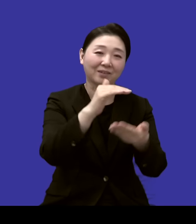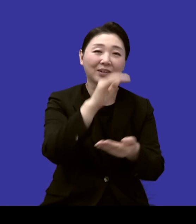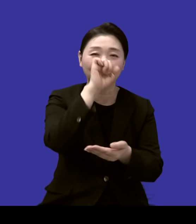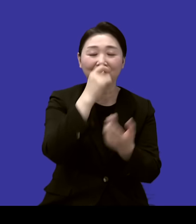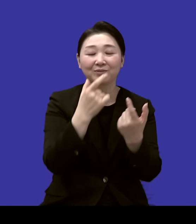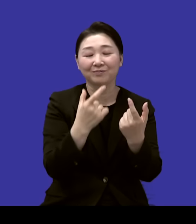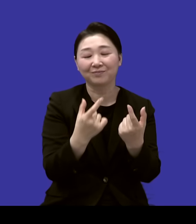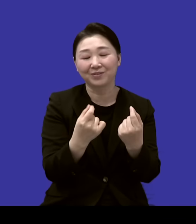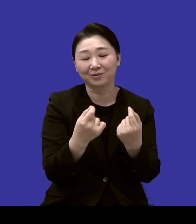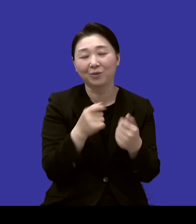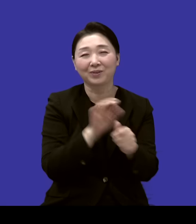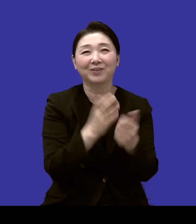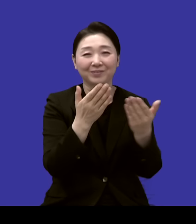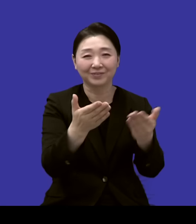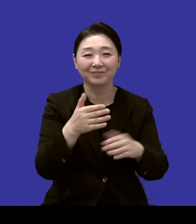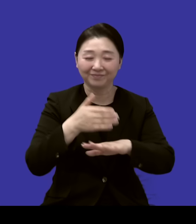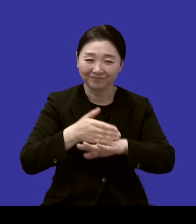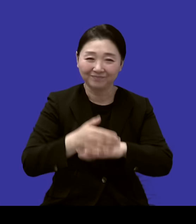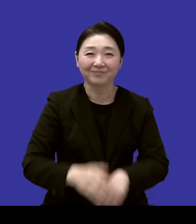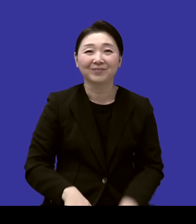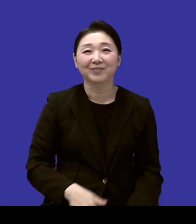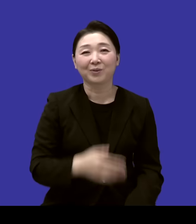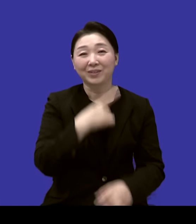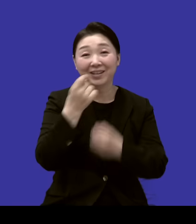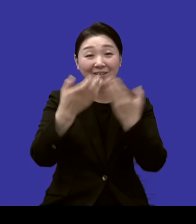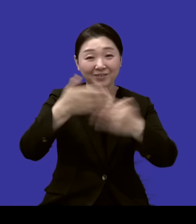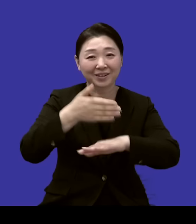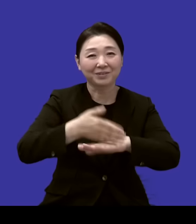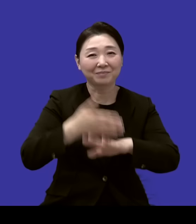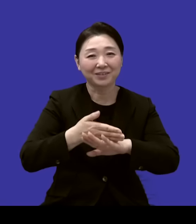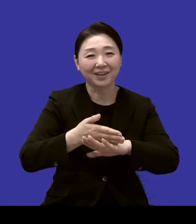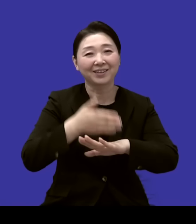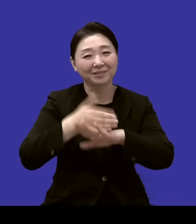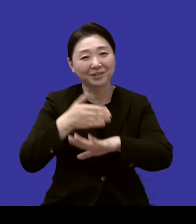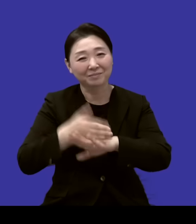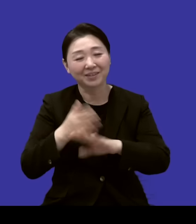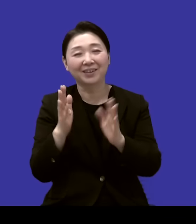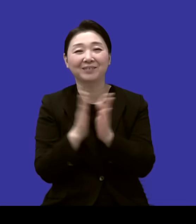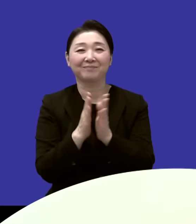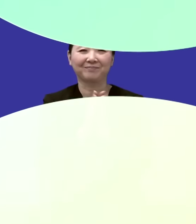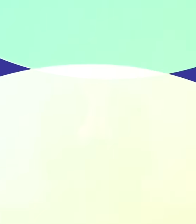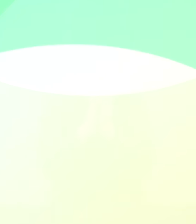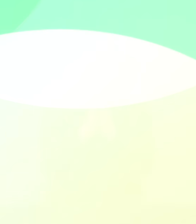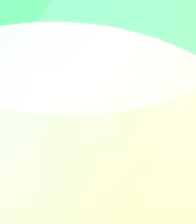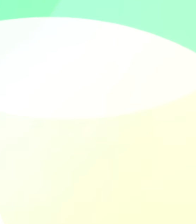선생님을 저희도 열심히 응원하겠습니다. 감사합니다. 오늘 귀한 간증 나눠주셔서 고맙습니다. 네, 감사합니다. 감사합니다.